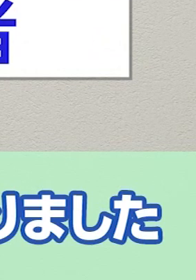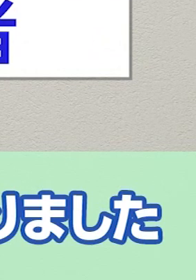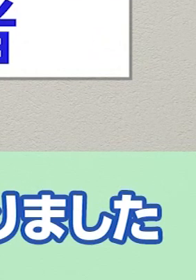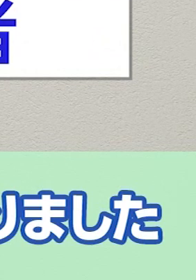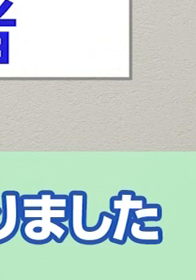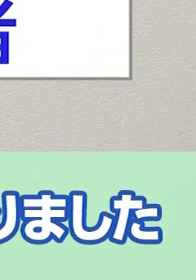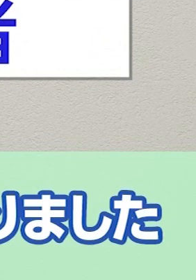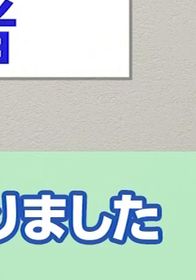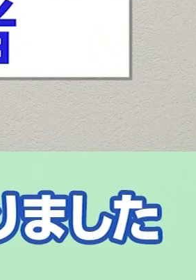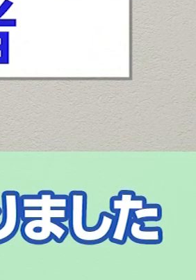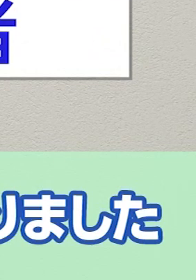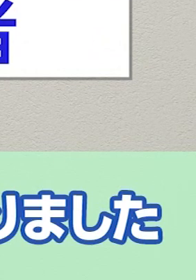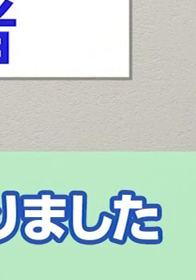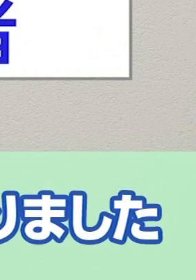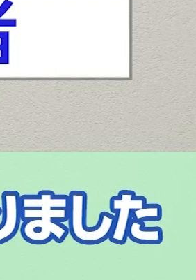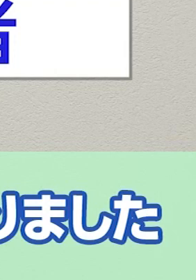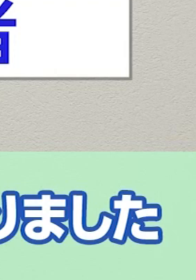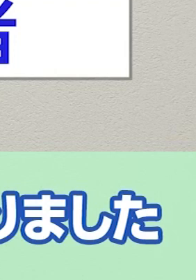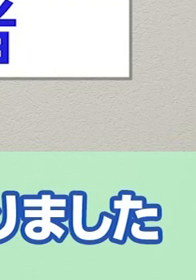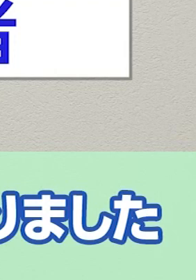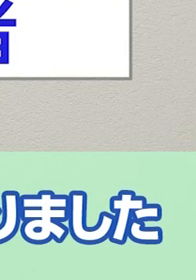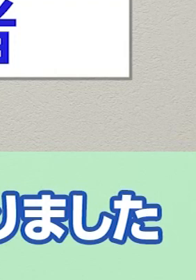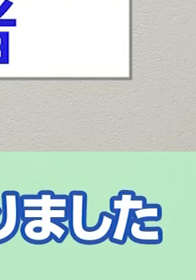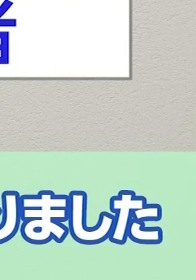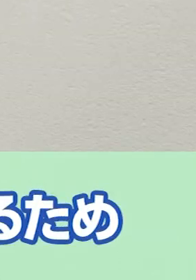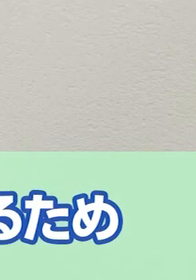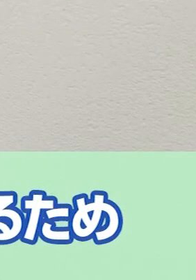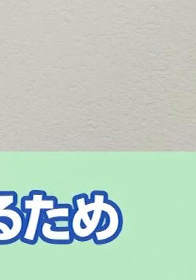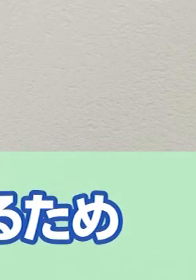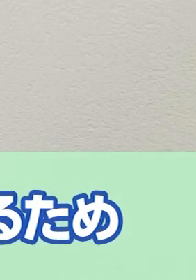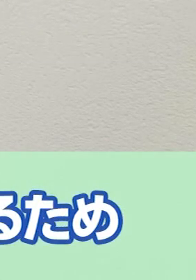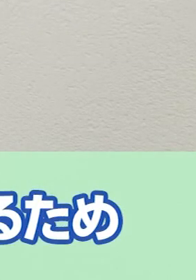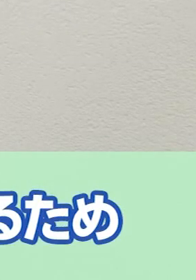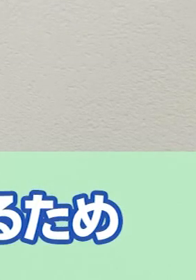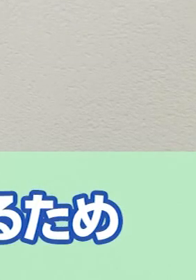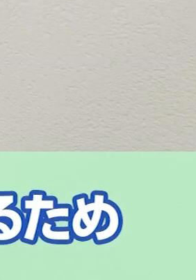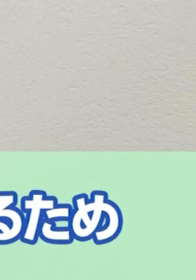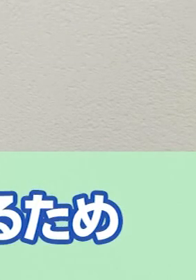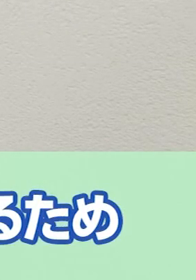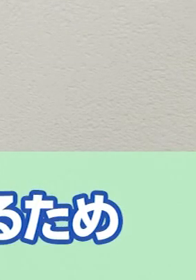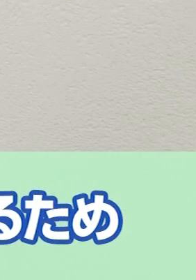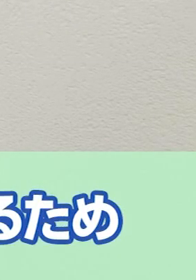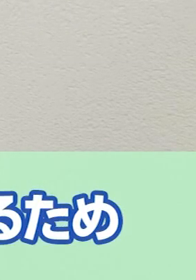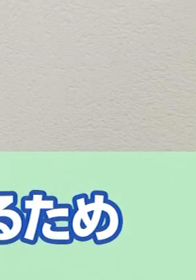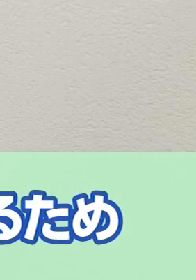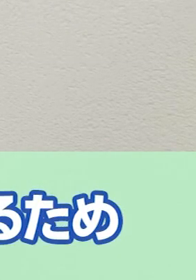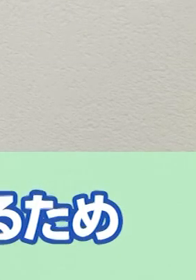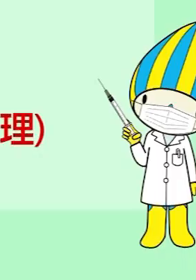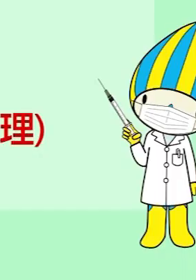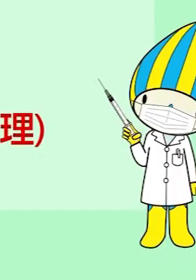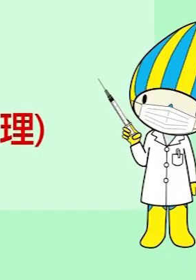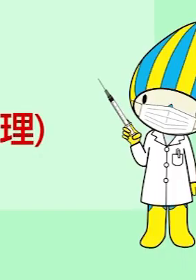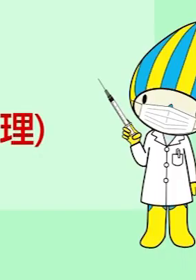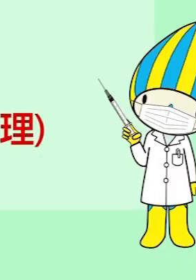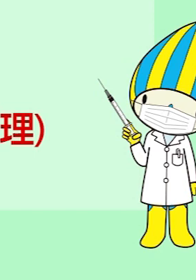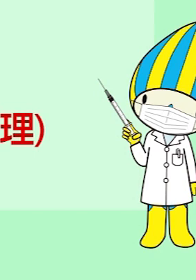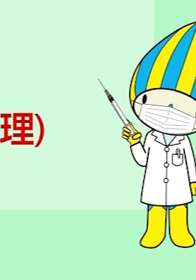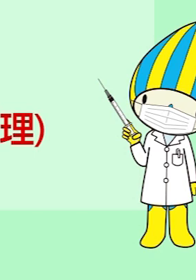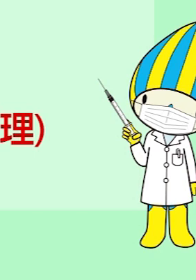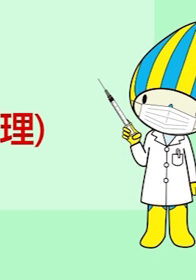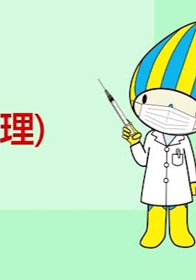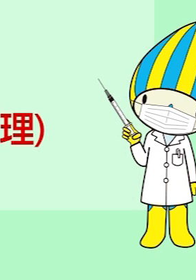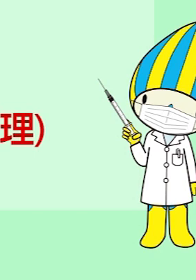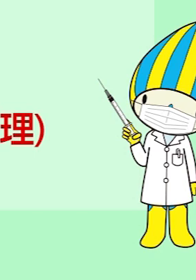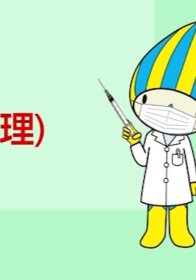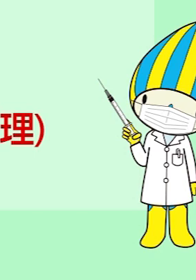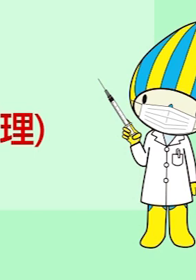まで幅広い世代の方が接種できます。ご自身や大切な方を守るため、ぜひ早めの接種